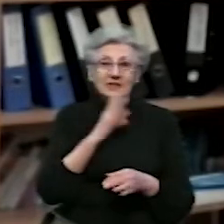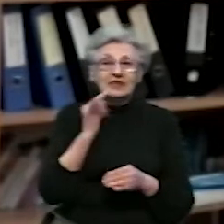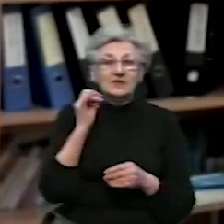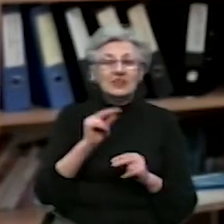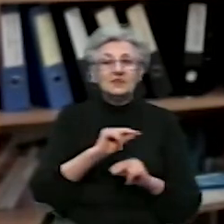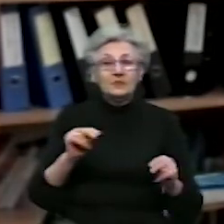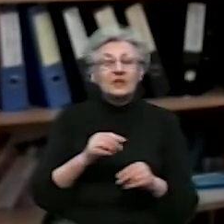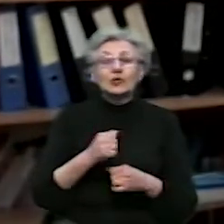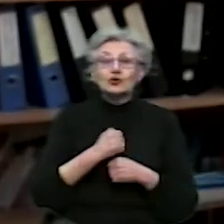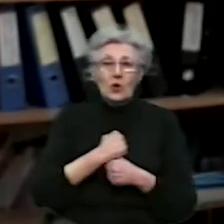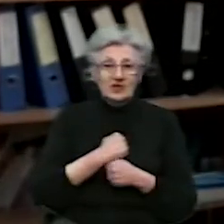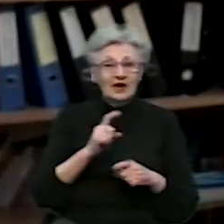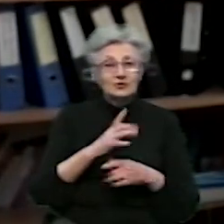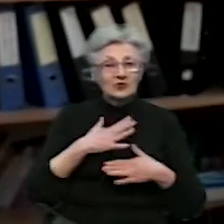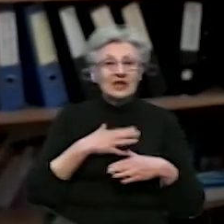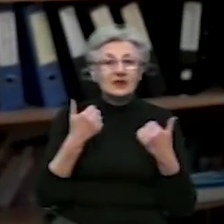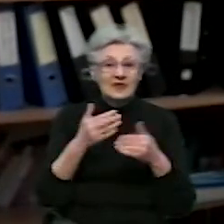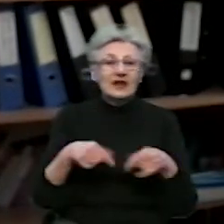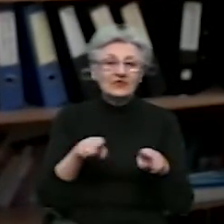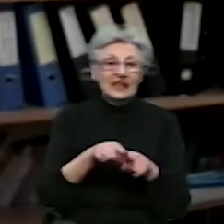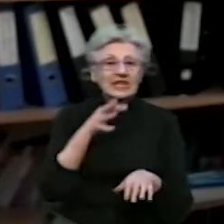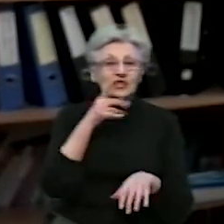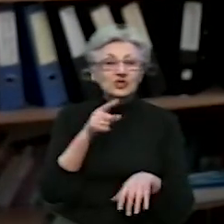нашим випускникам в такий час приходиться